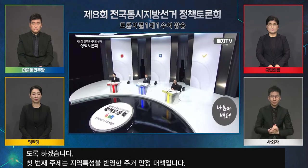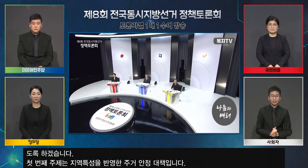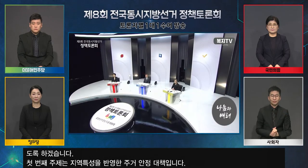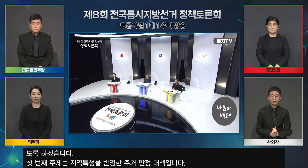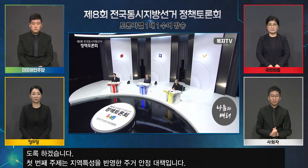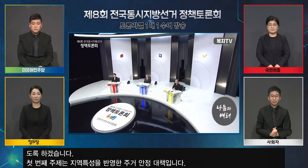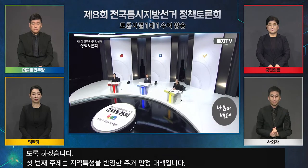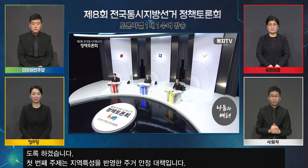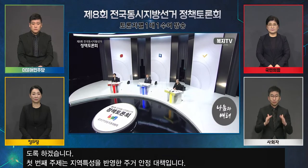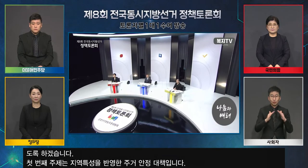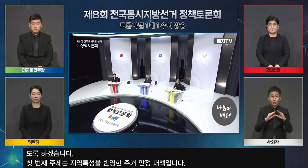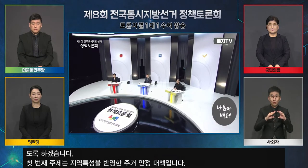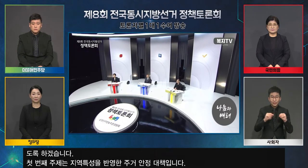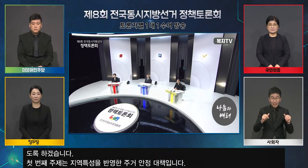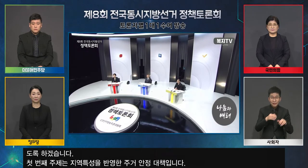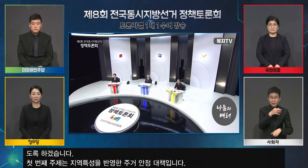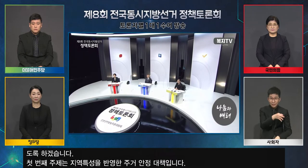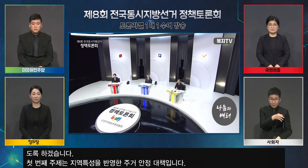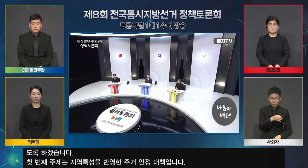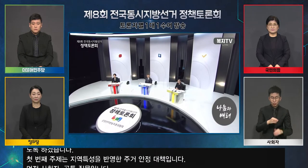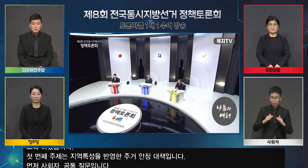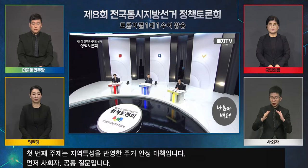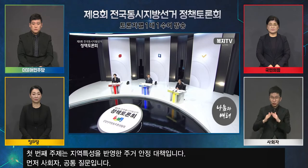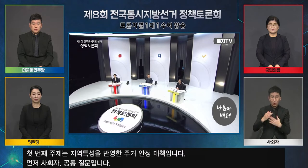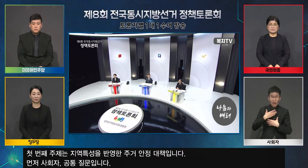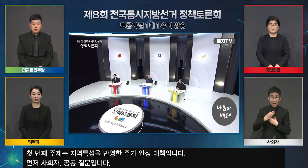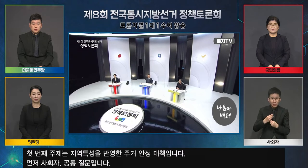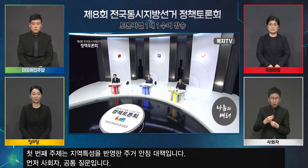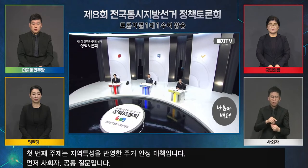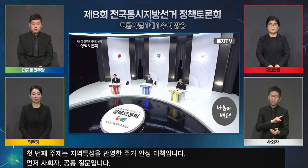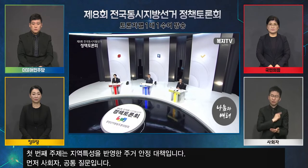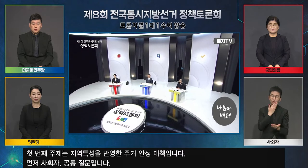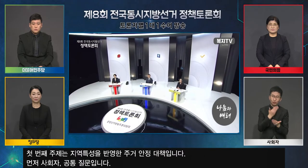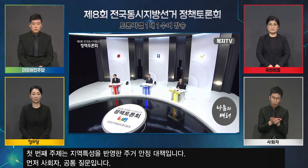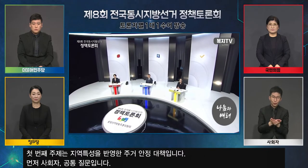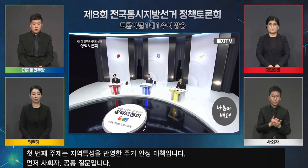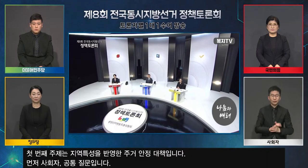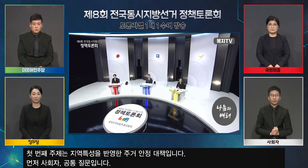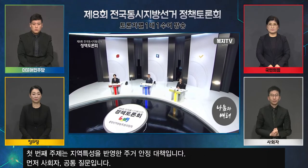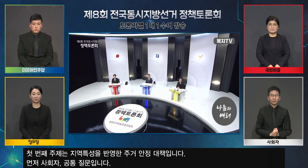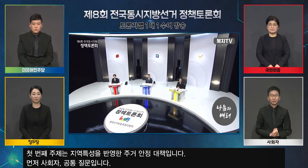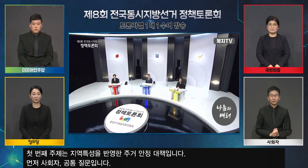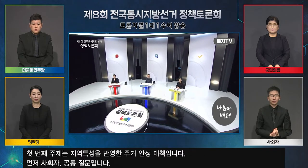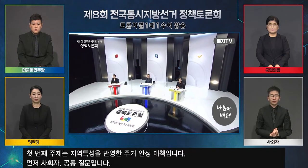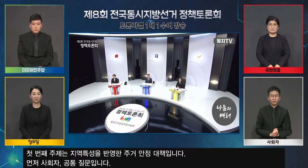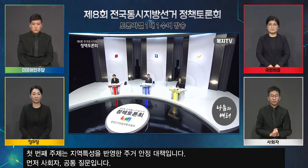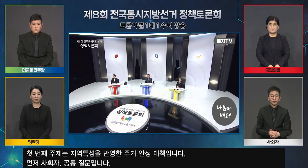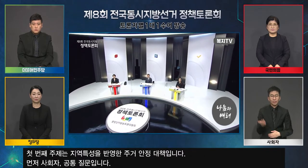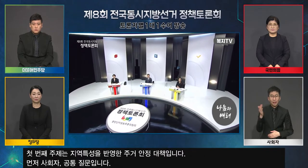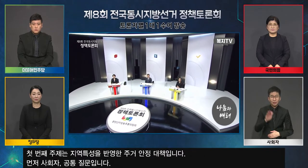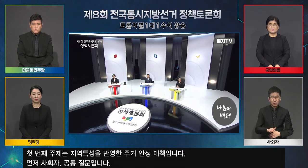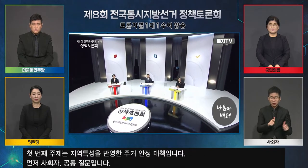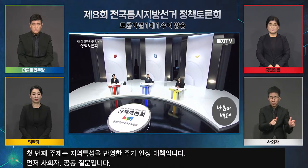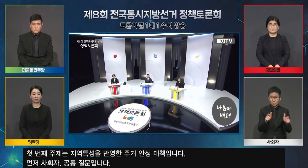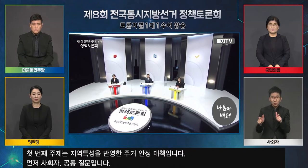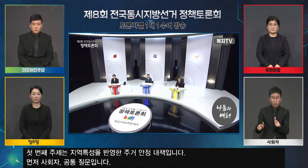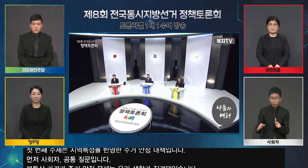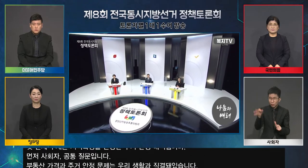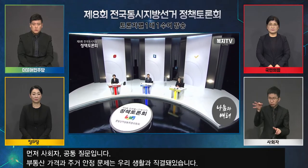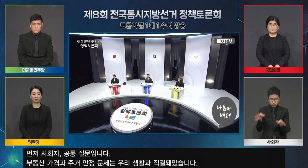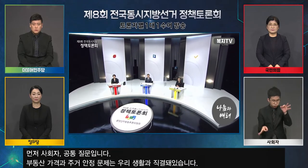부동산 가격과 주거 안정 문제는 우리 생활과 직결돼 있습니다. 하지만 지역별 편차로